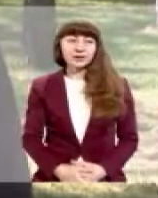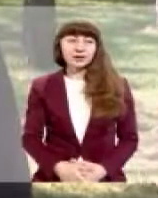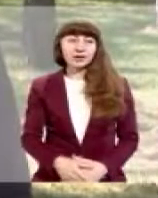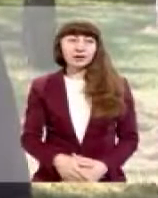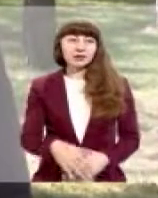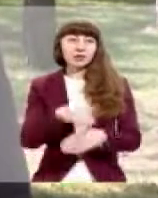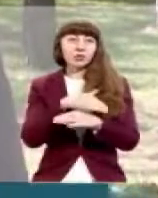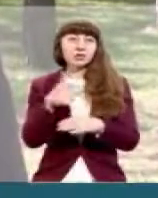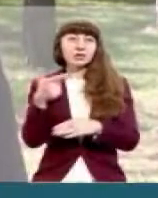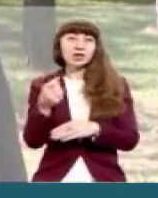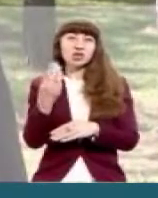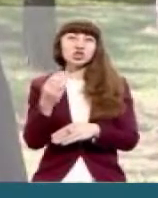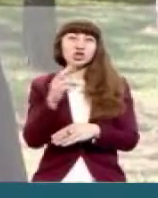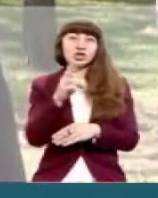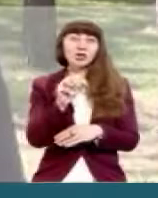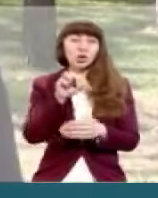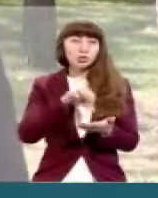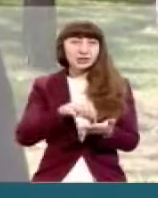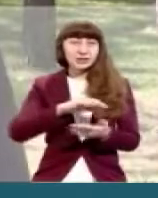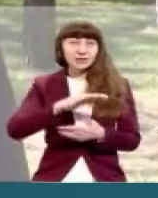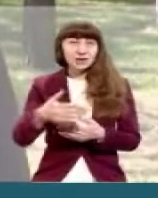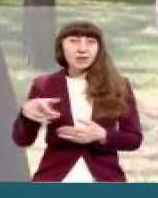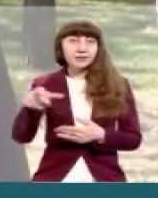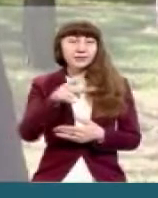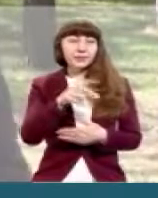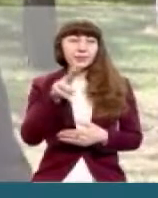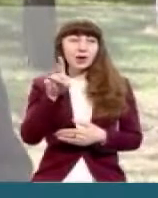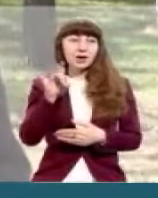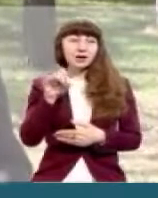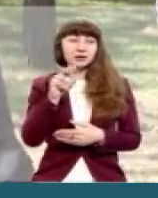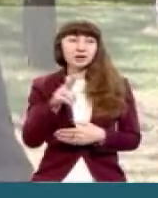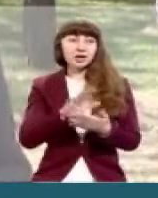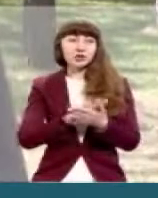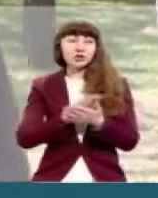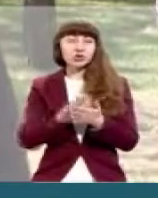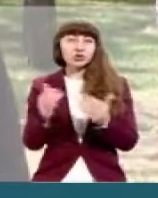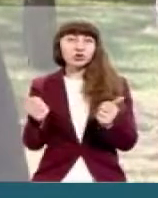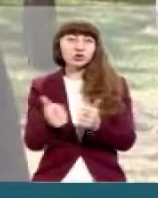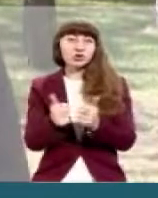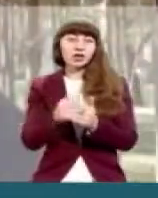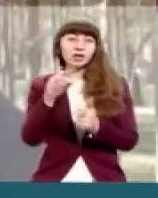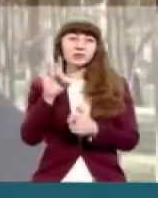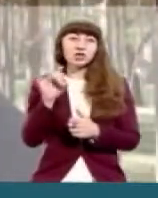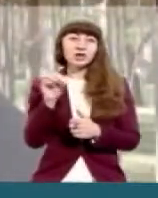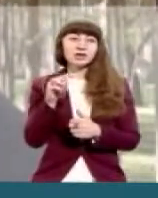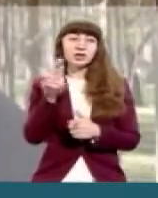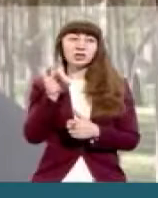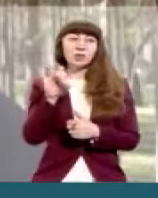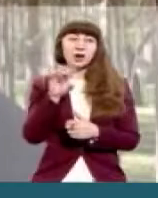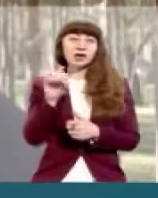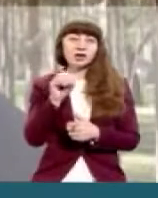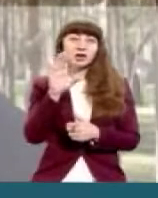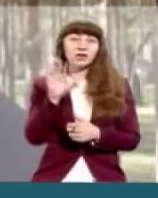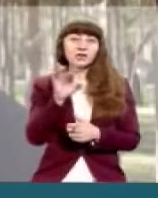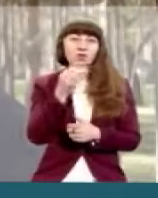гашек а потом мы принимали участие в по очистке территории возле памяти там шелонин войны потом и выходе